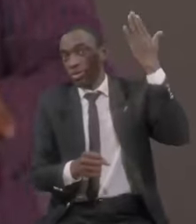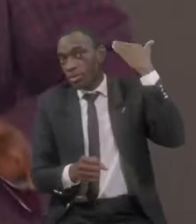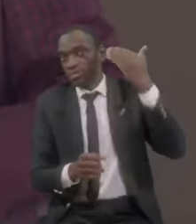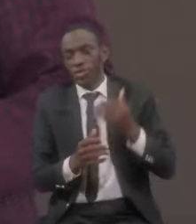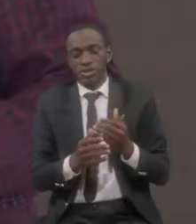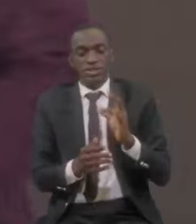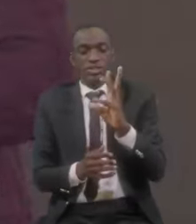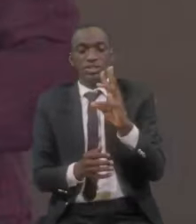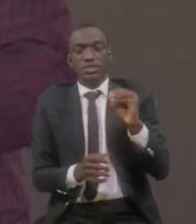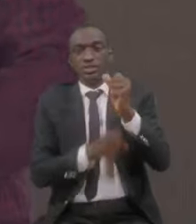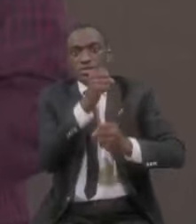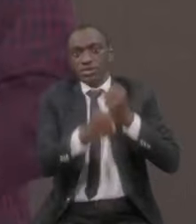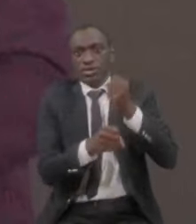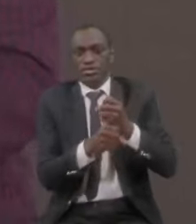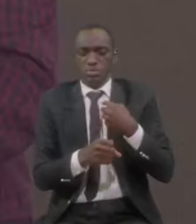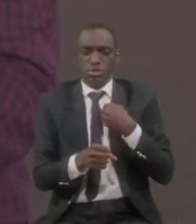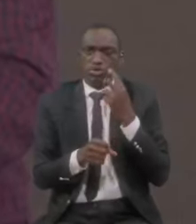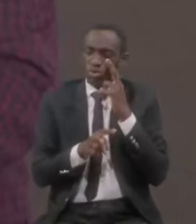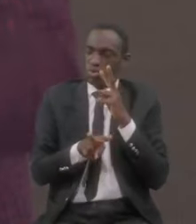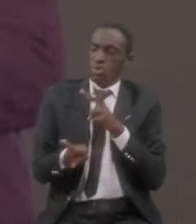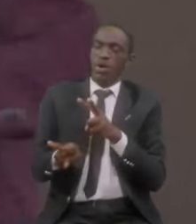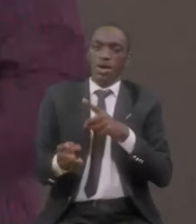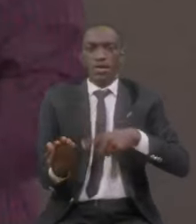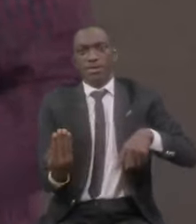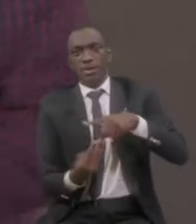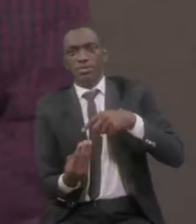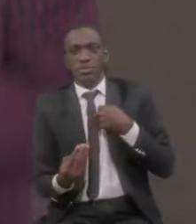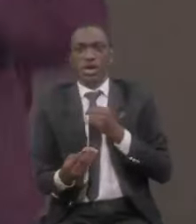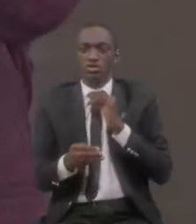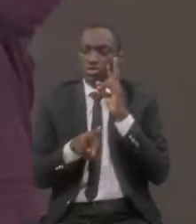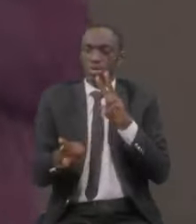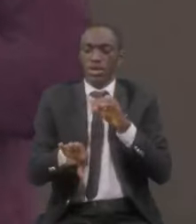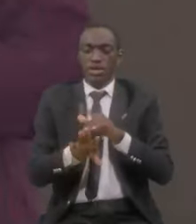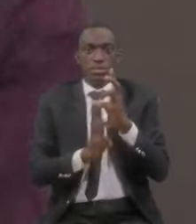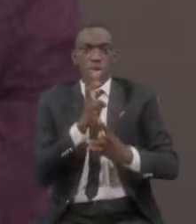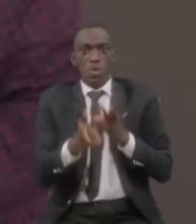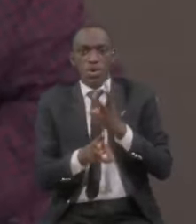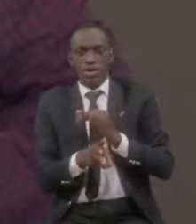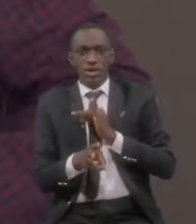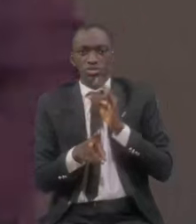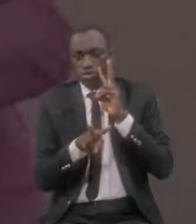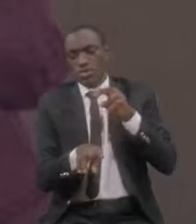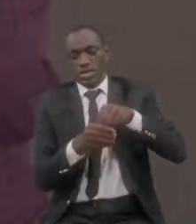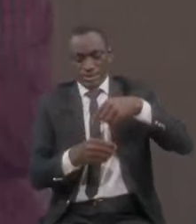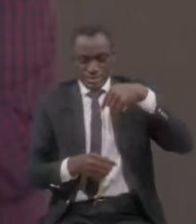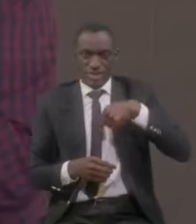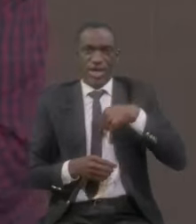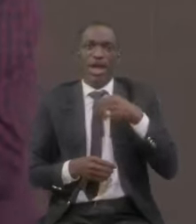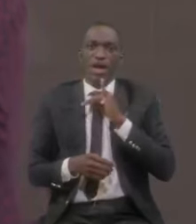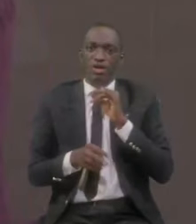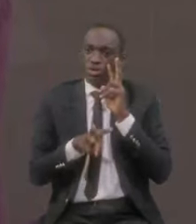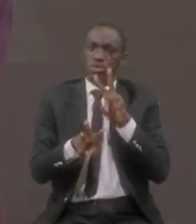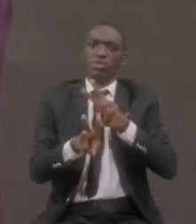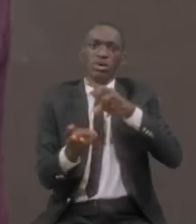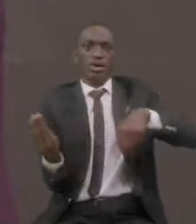longtemps. J'ai regardé autour de moi, j'ai regardé mon monde, j'ai regardé dedans, j'ai regardé au dehors, j'ai regardé partout. Je